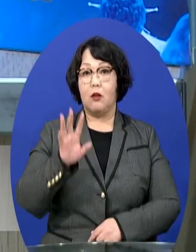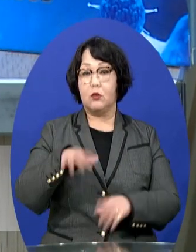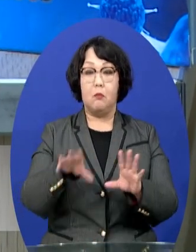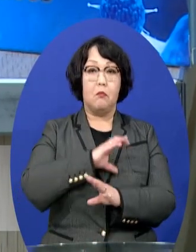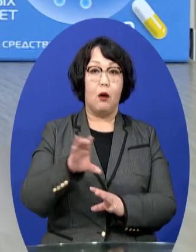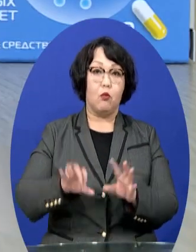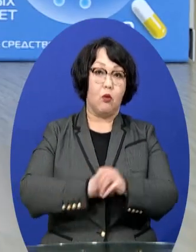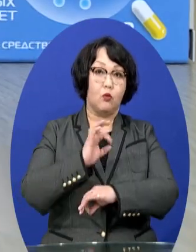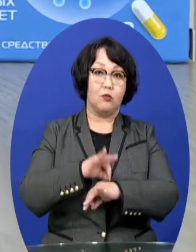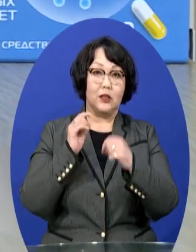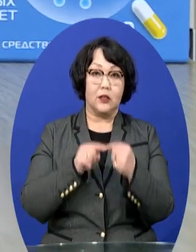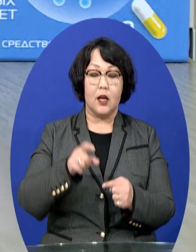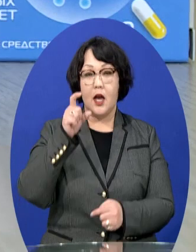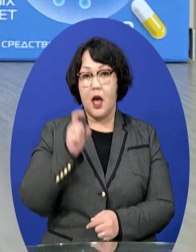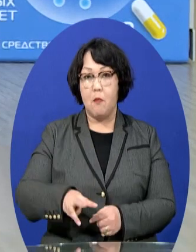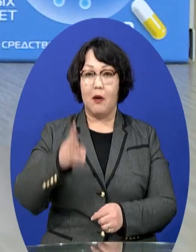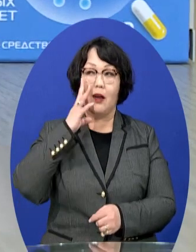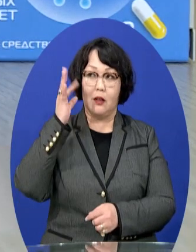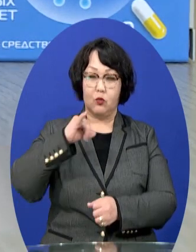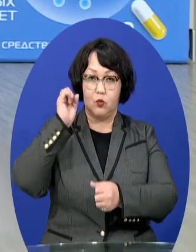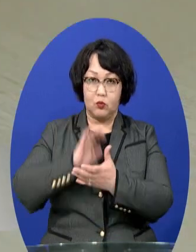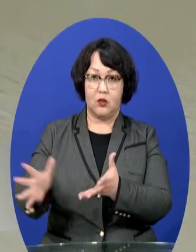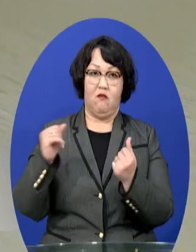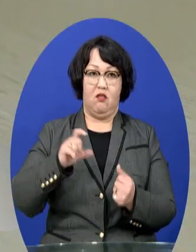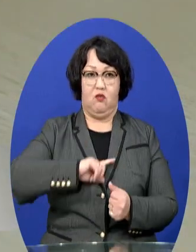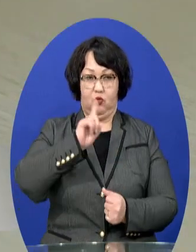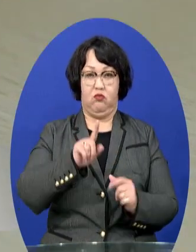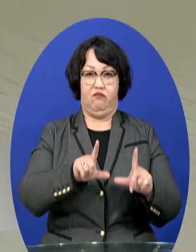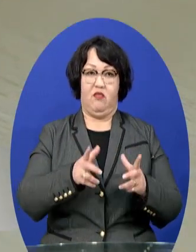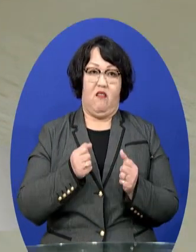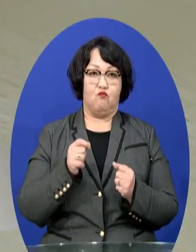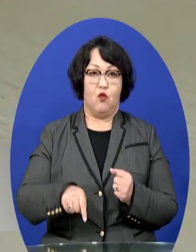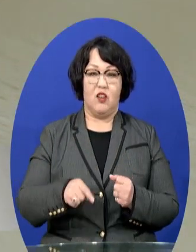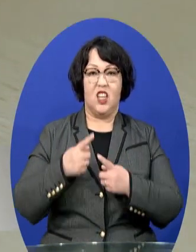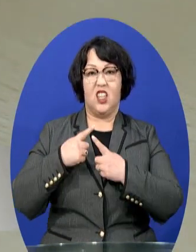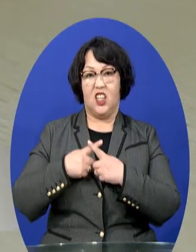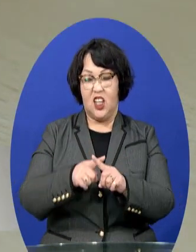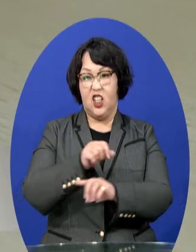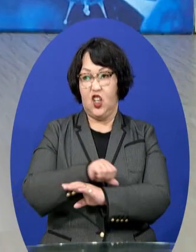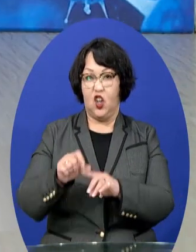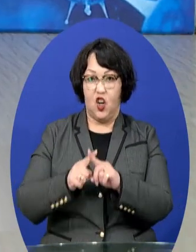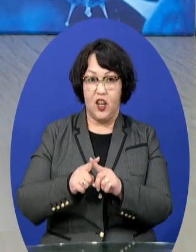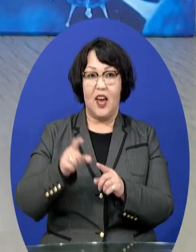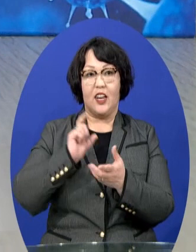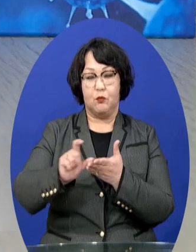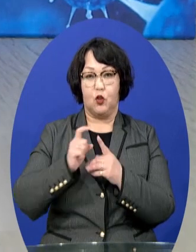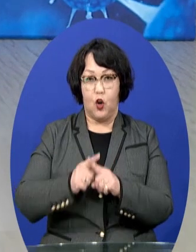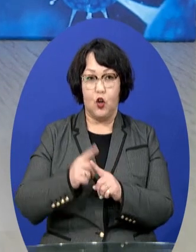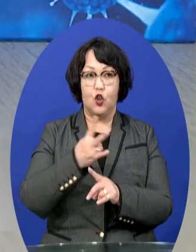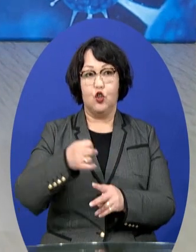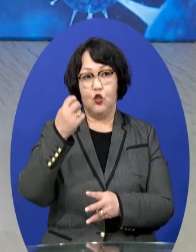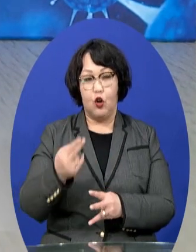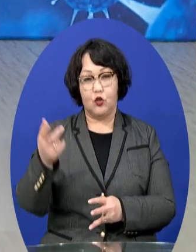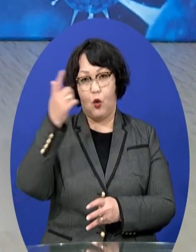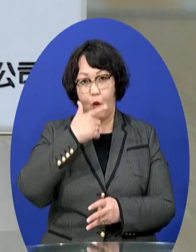байгууллага коронавирусны эсрэг эм импортлох тусгай зөвшөөрөл авсан байна. Эмийн үнд хилийн хориг, экспортын хориг, нөөцийн хамсдал зэрэг